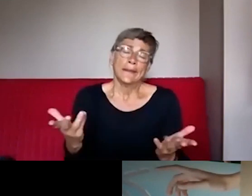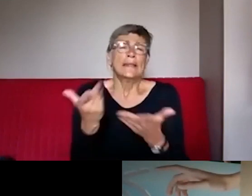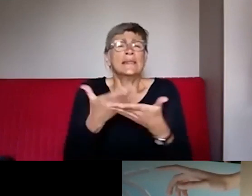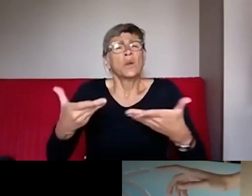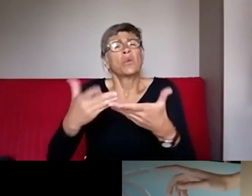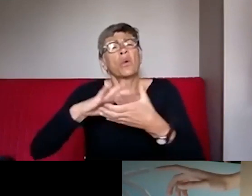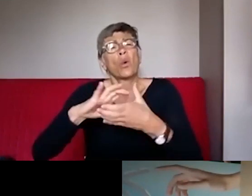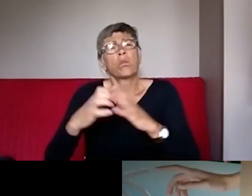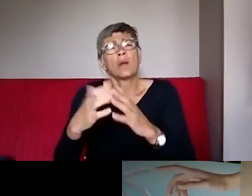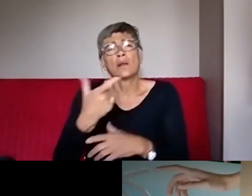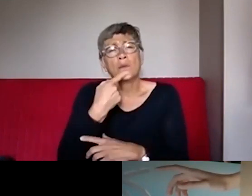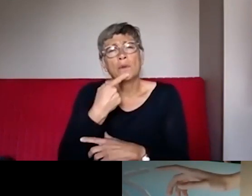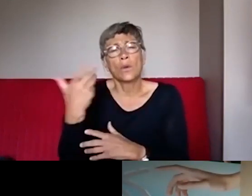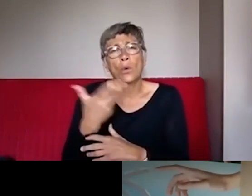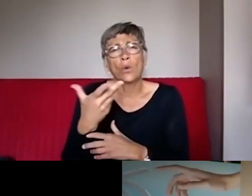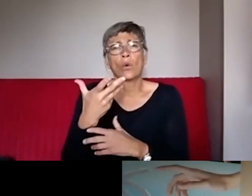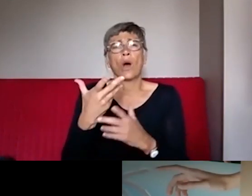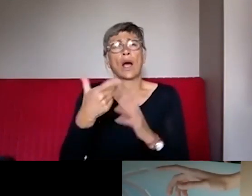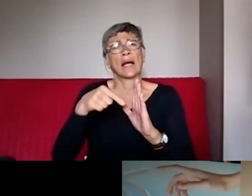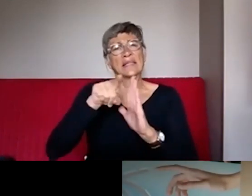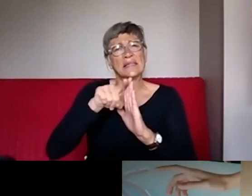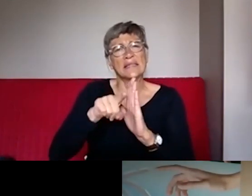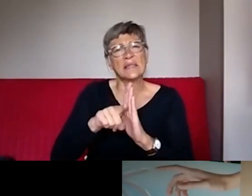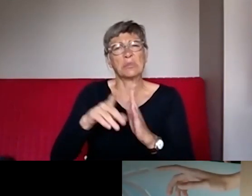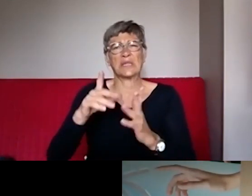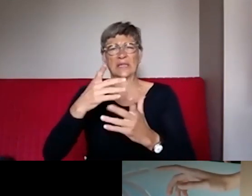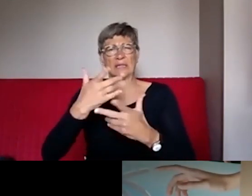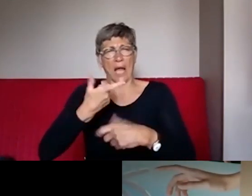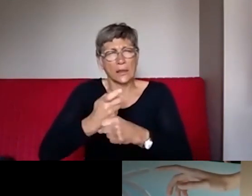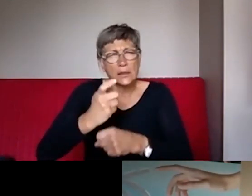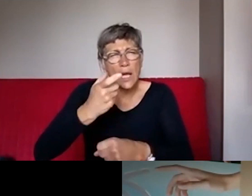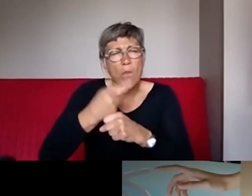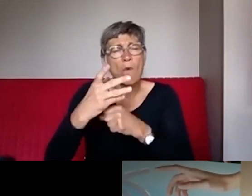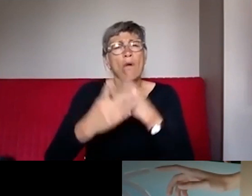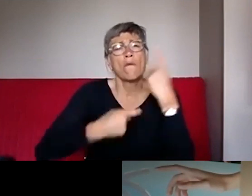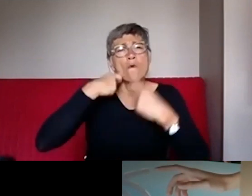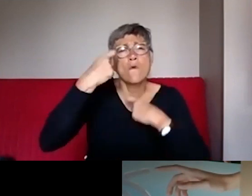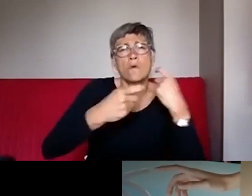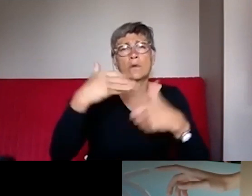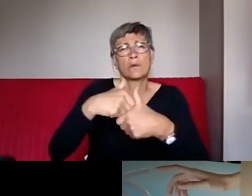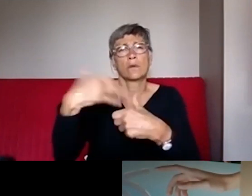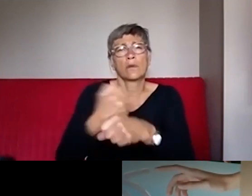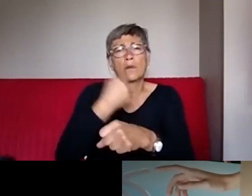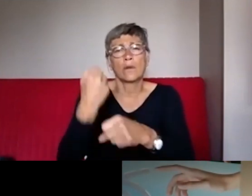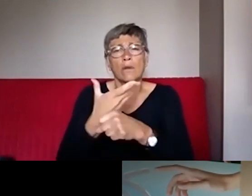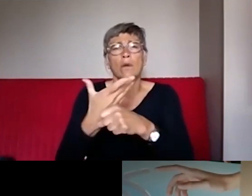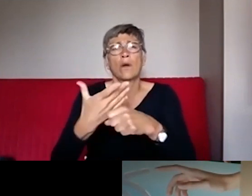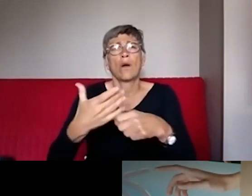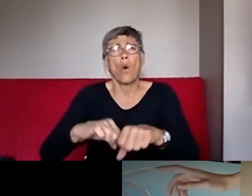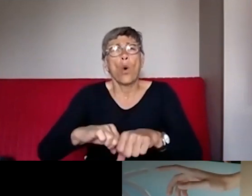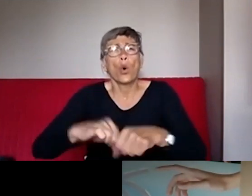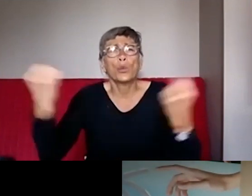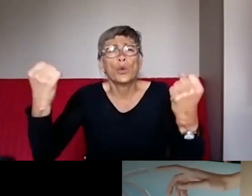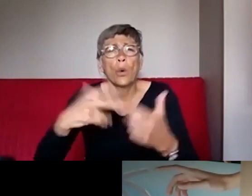évidemment tout ce qui est discipline, harcèlement, violence au travail, reclassement, rupture conventionnelle, un certain